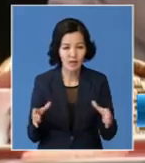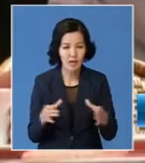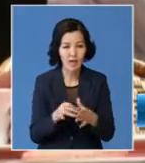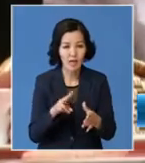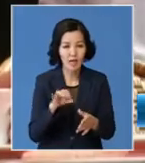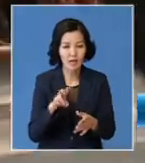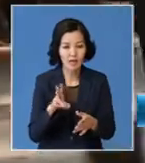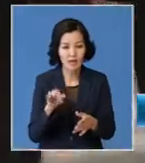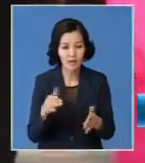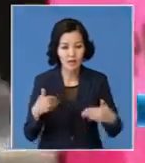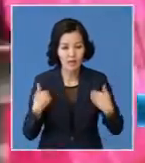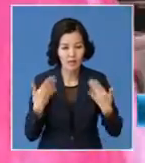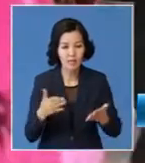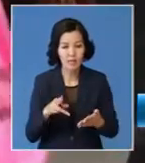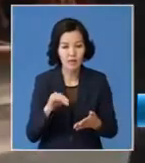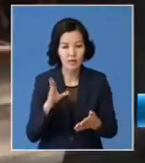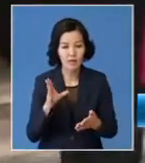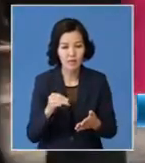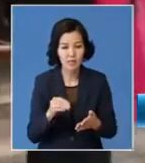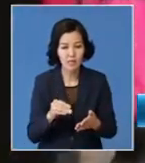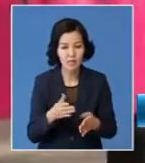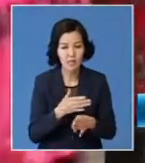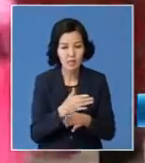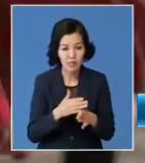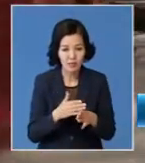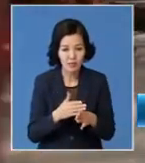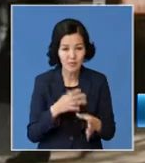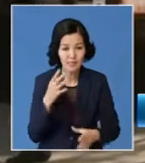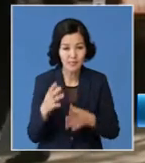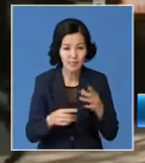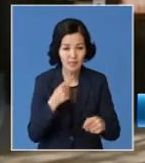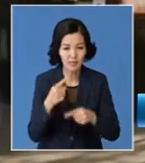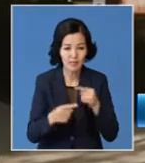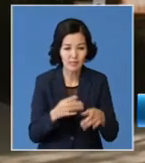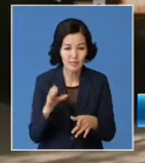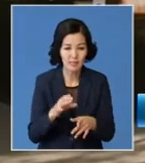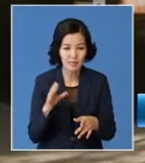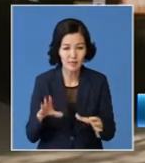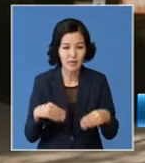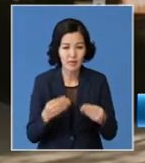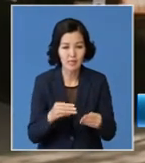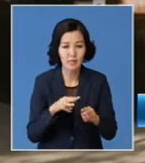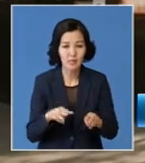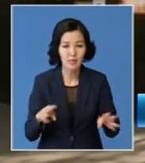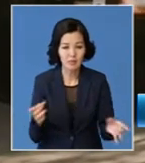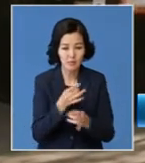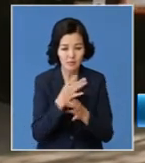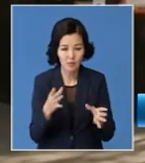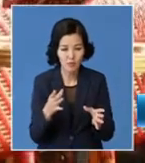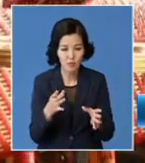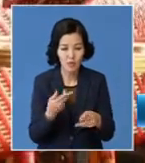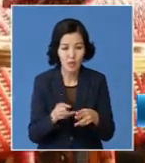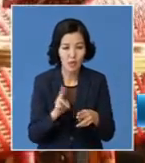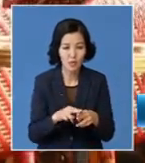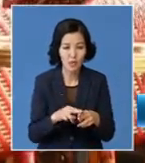Фонтен. Предложение признать парижские бистро частью всемирного наследия в сентябре хотят передать в Министерство культуры, которое